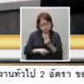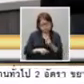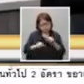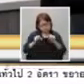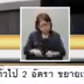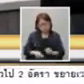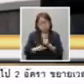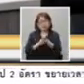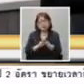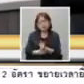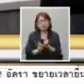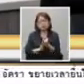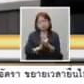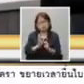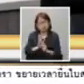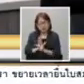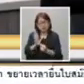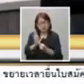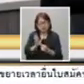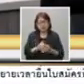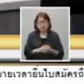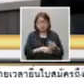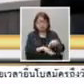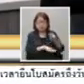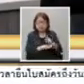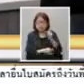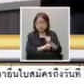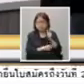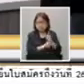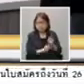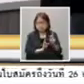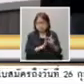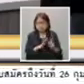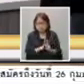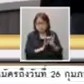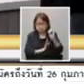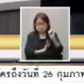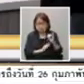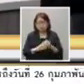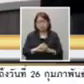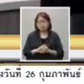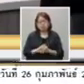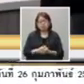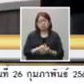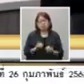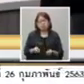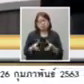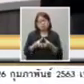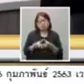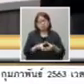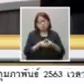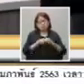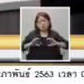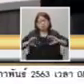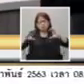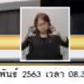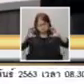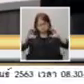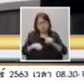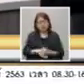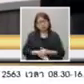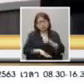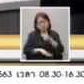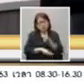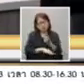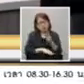ายแล้วท่านปฏิบัติตามข้อกฎหมายคณะรัฐมนตรีเนี่ย